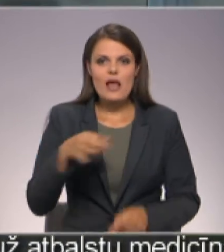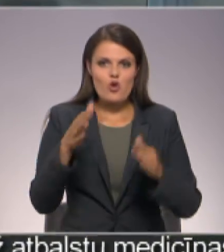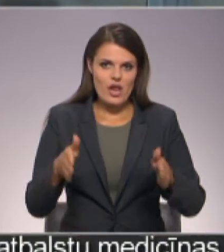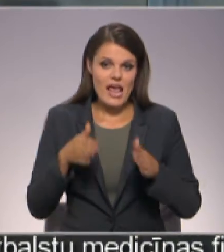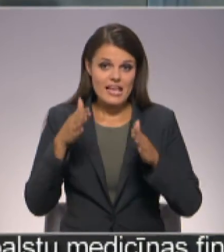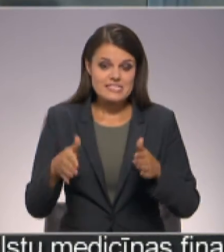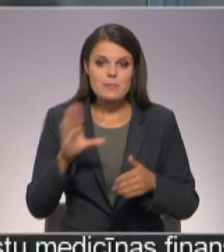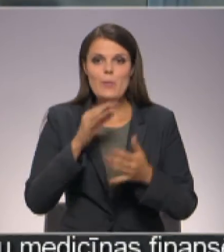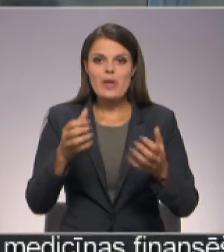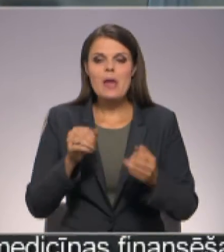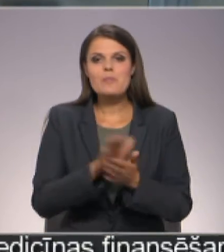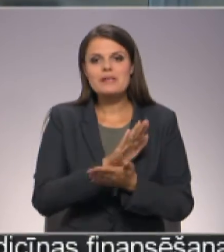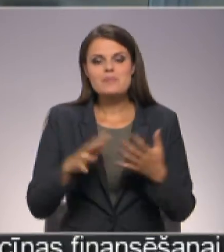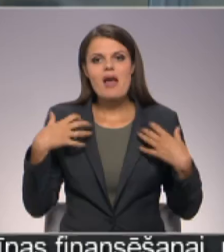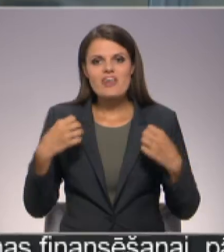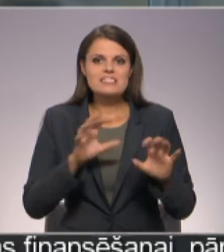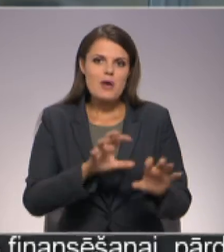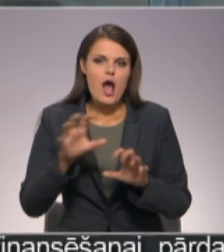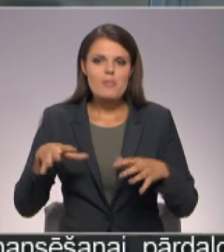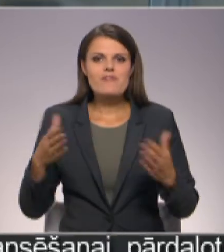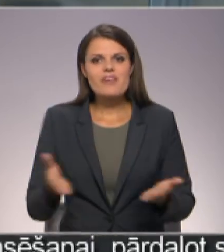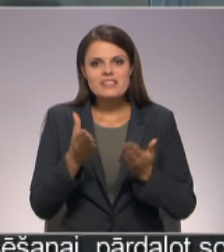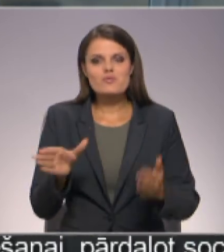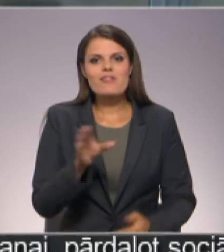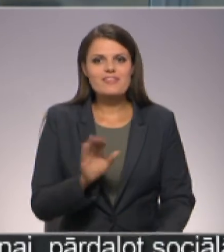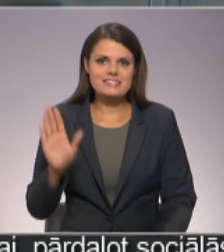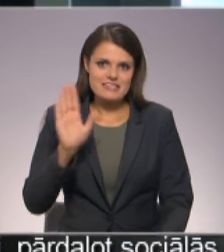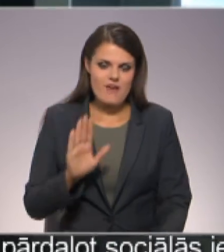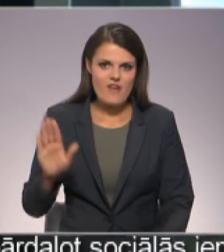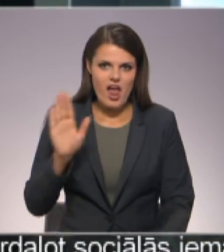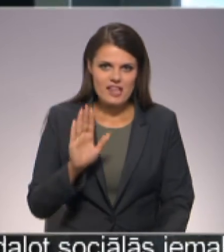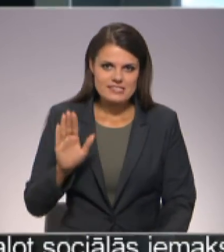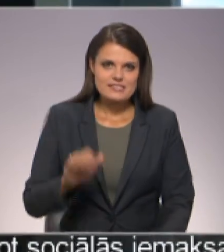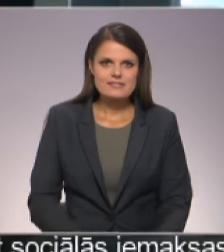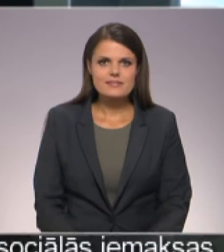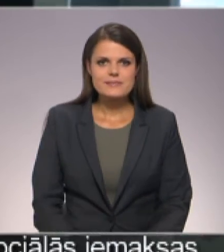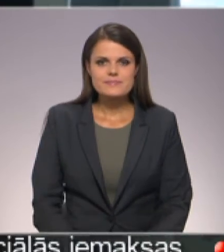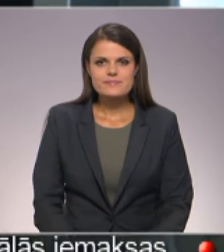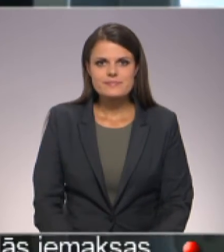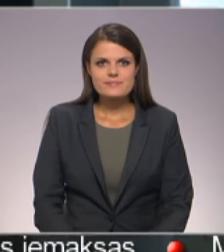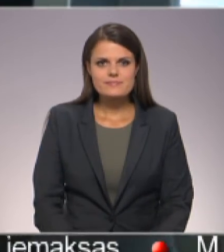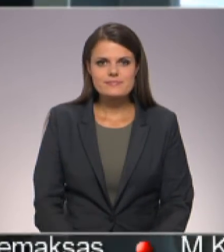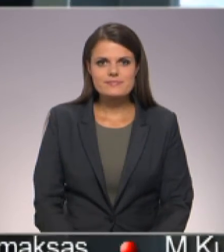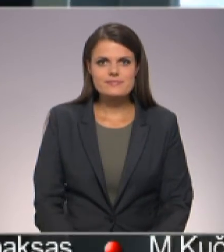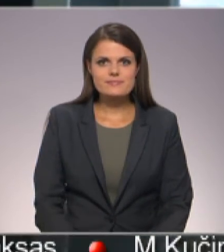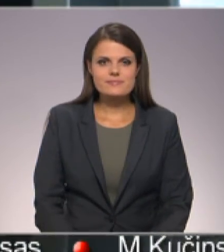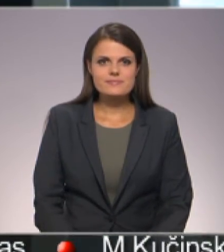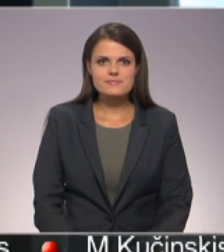slimnīcas. Pieejamību bezmaksas veselības aprūpē veicinot visā valstī. Ausmas Prukte, Andrejs Mažāns, Latgales reģionālā televīzija.